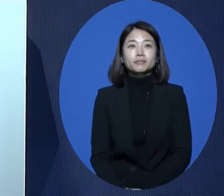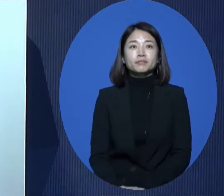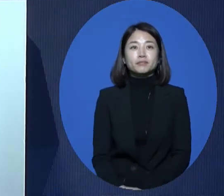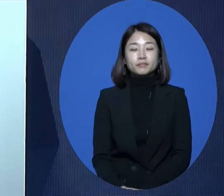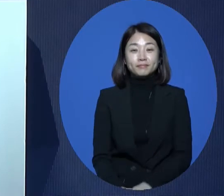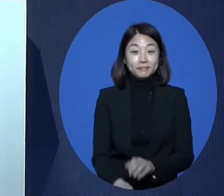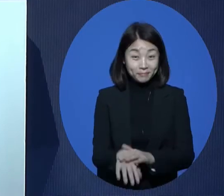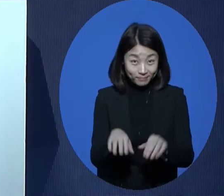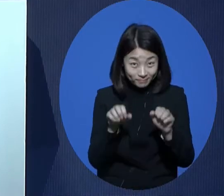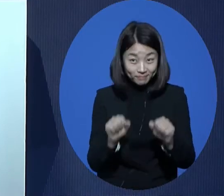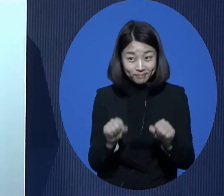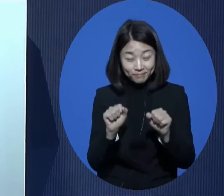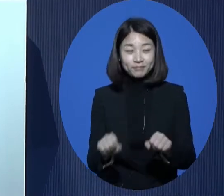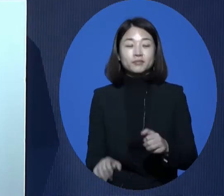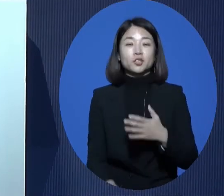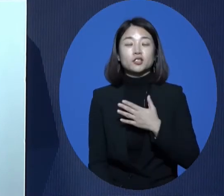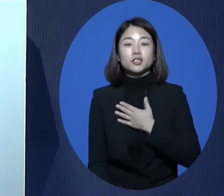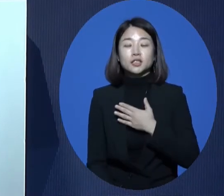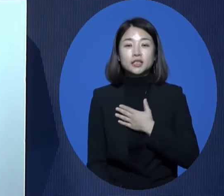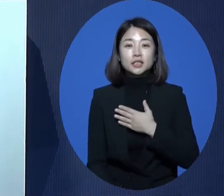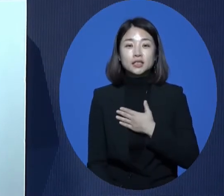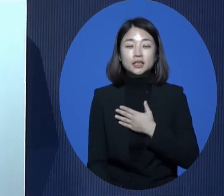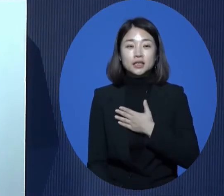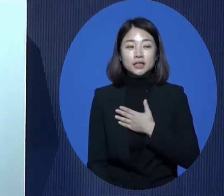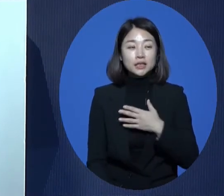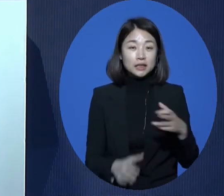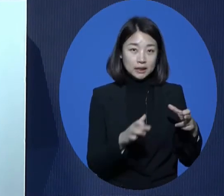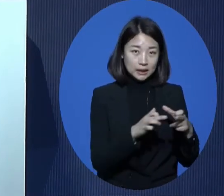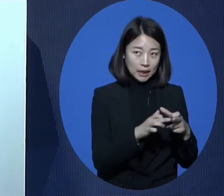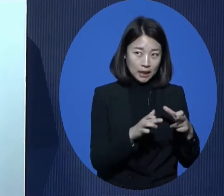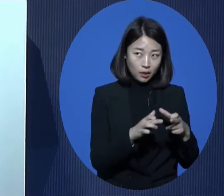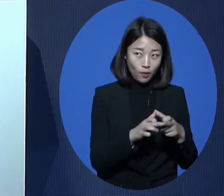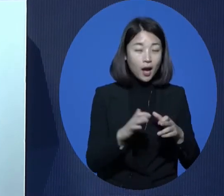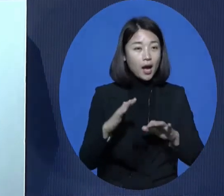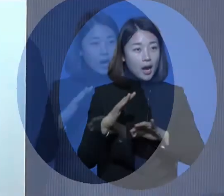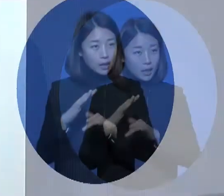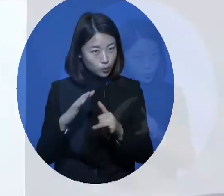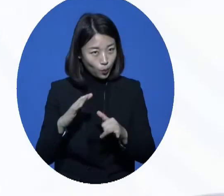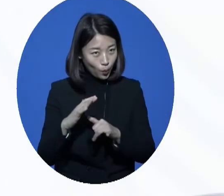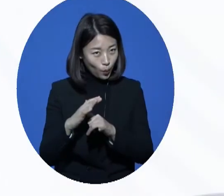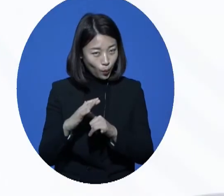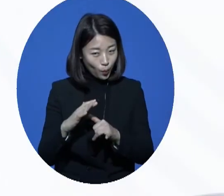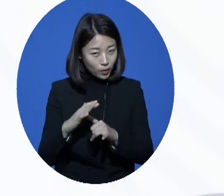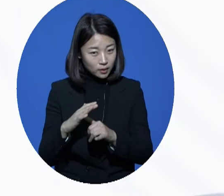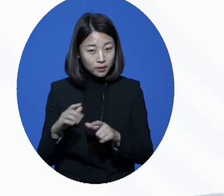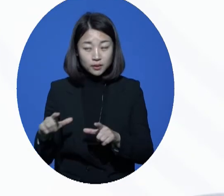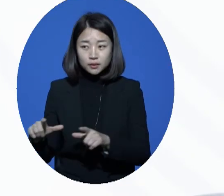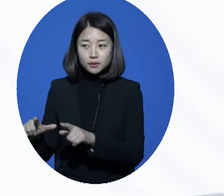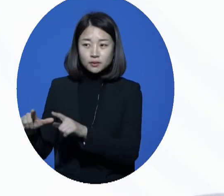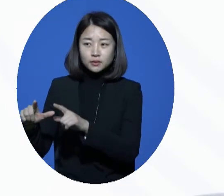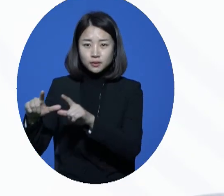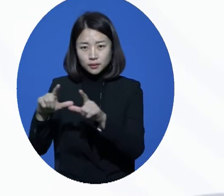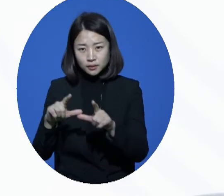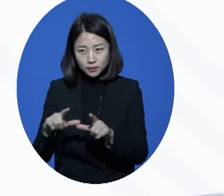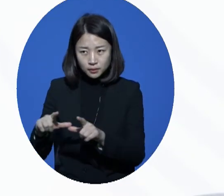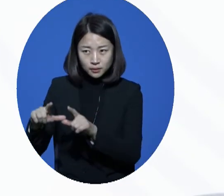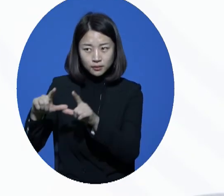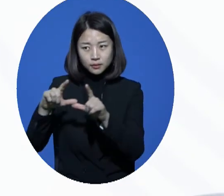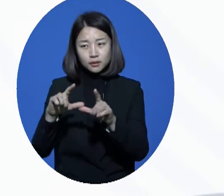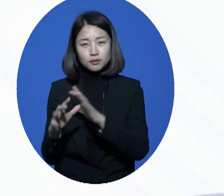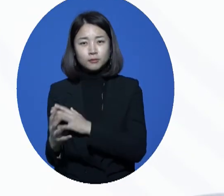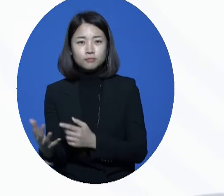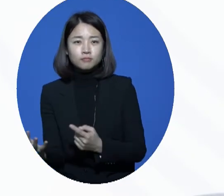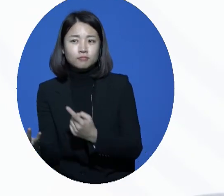네, 안녕하세요. 저는 장애인과 그 가족이 지역사회에서 인간답게 살 권리를 확보하기 위해 투쟁하고